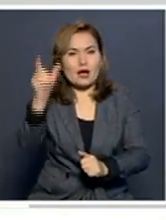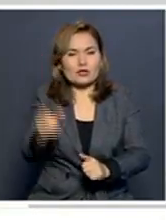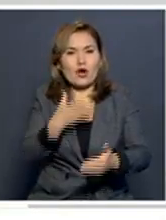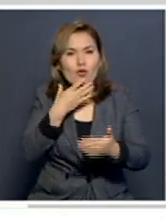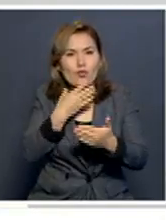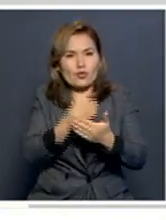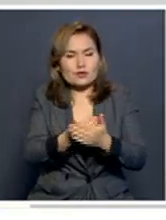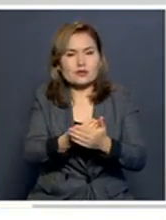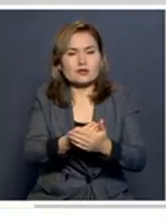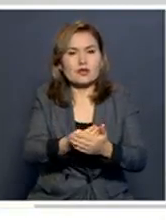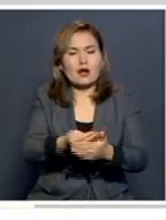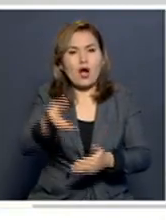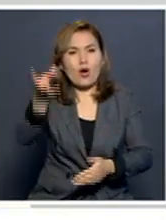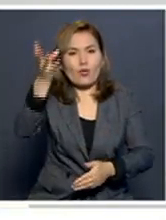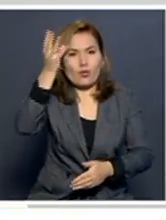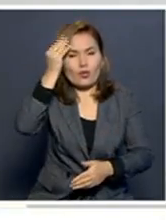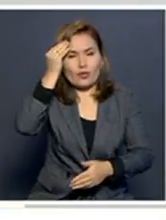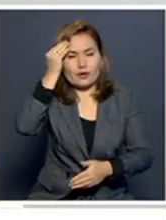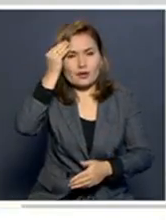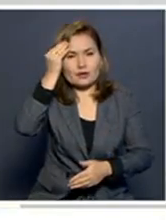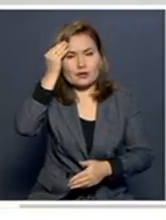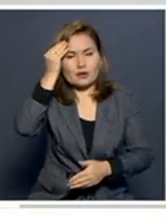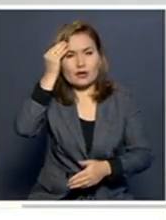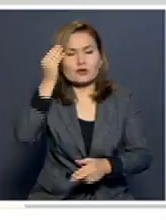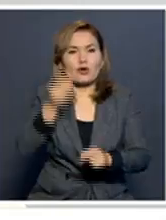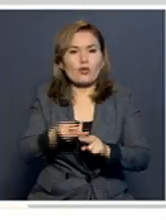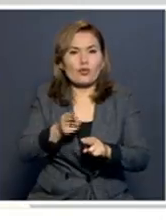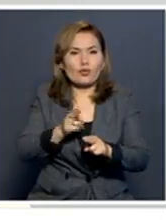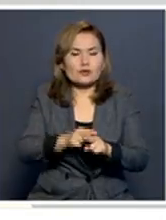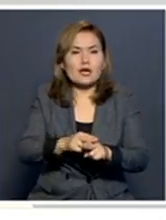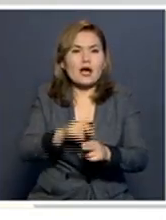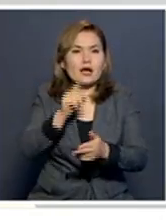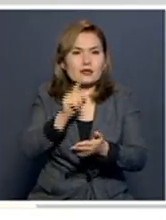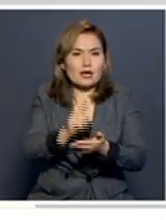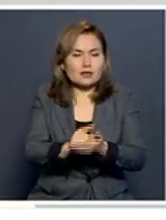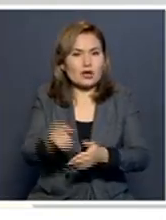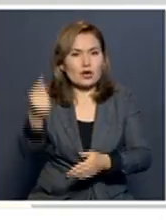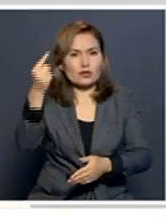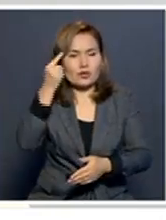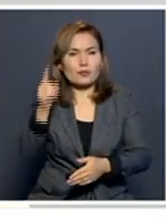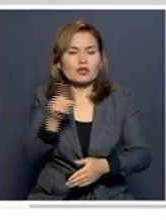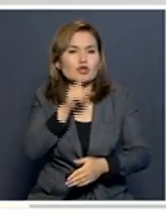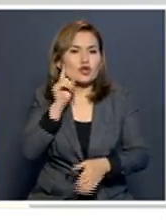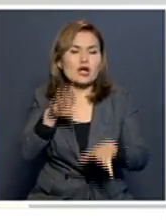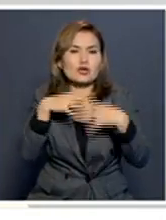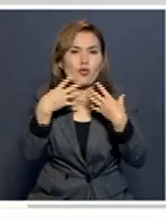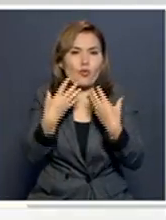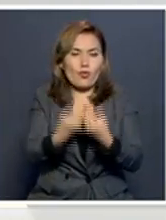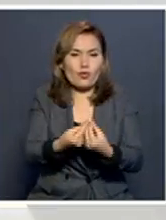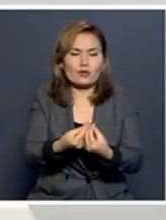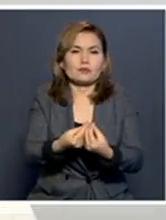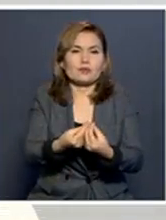ойын жаңағы жолын көрсету жас отбасыларына негізі мақсат ажырасу аз болу.